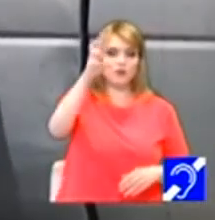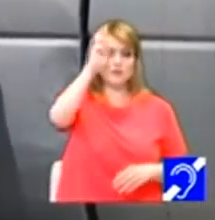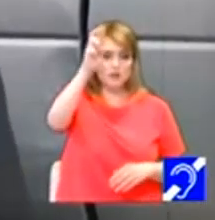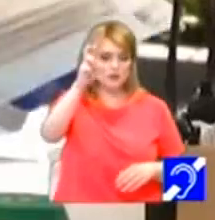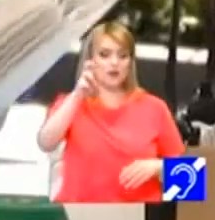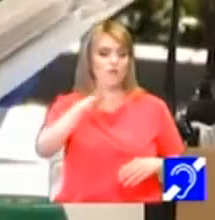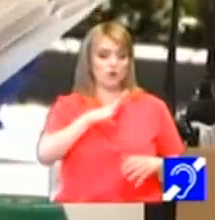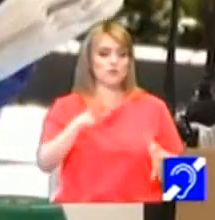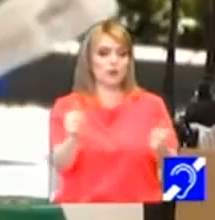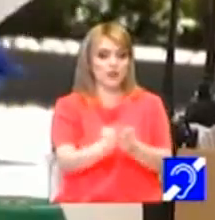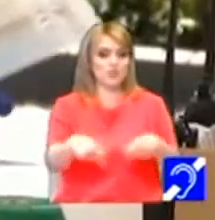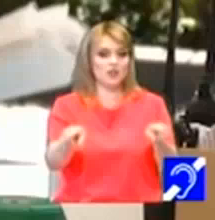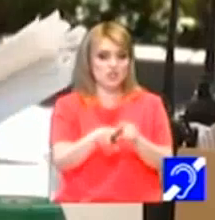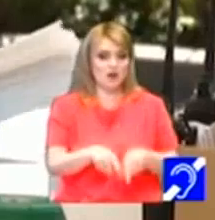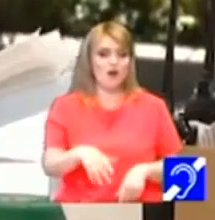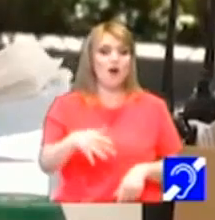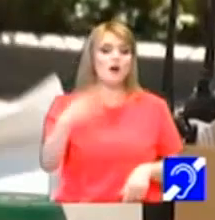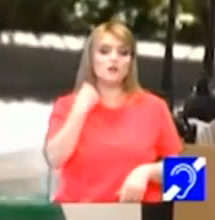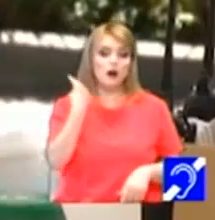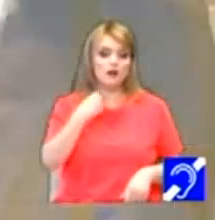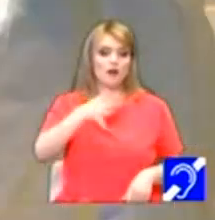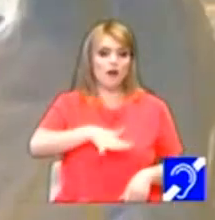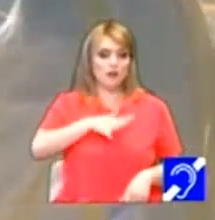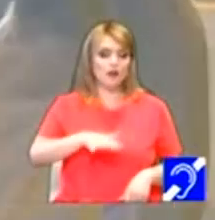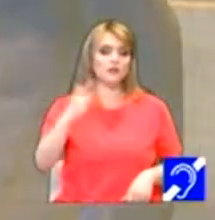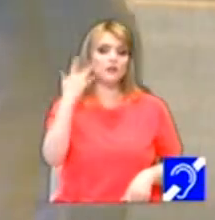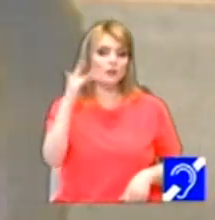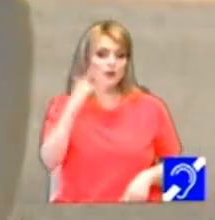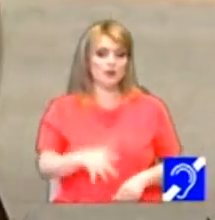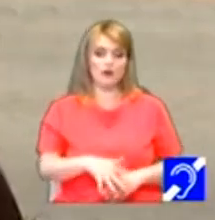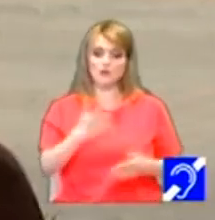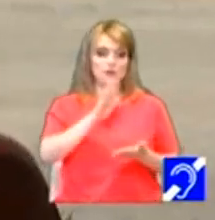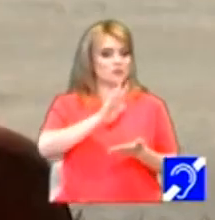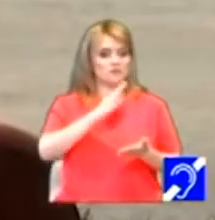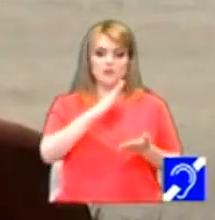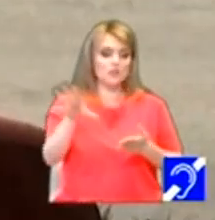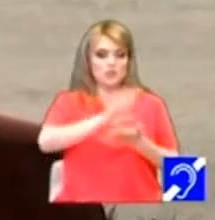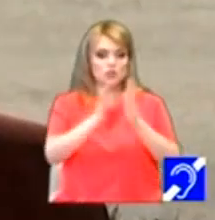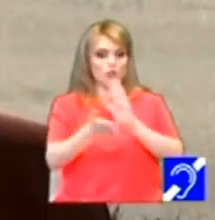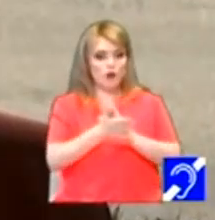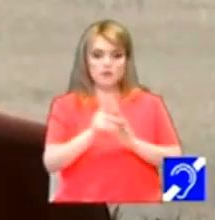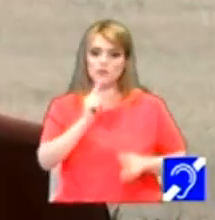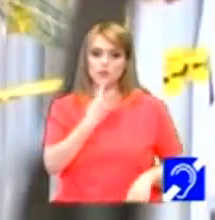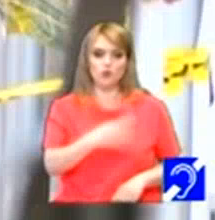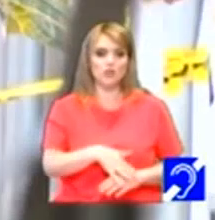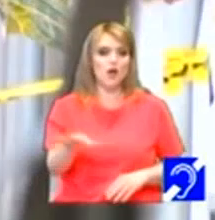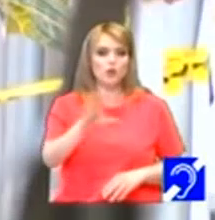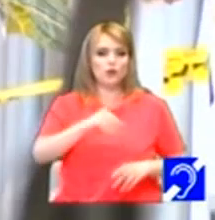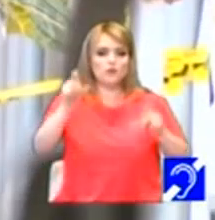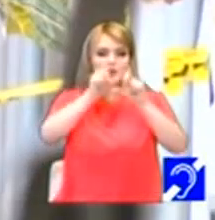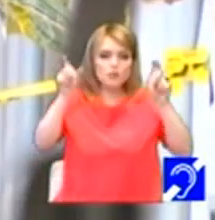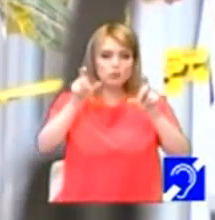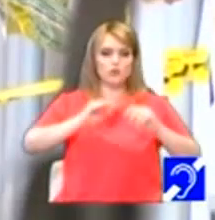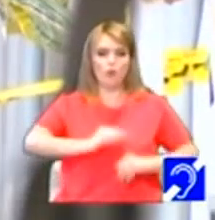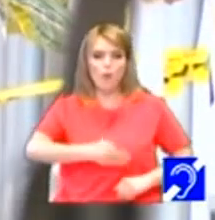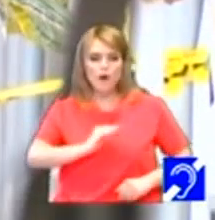Britanie, Canada și SUA, este un indiciu, spun experții, privind gravitatea situației. Toate instituțiile, autoritățile, companiile implicate